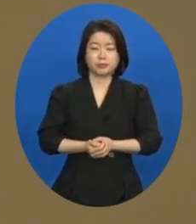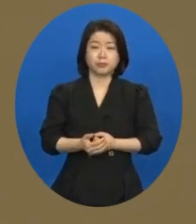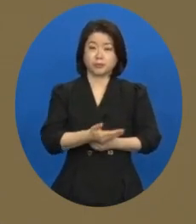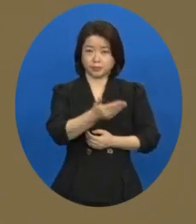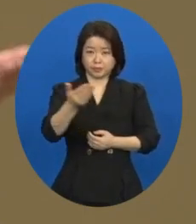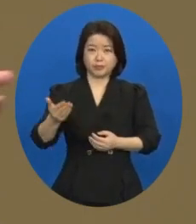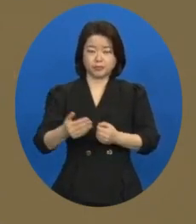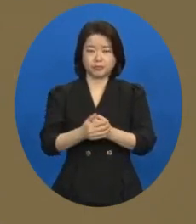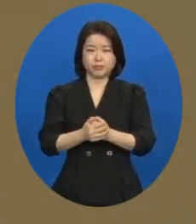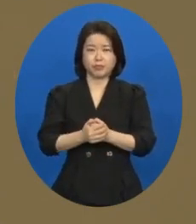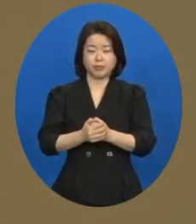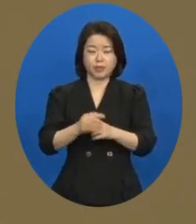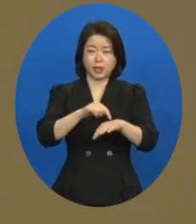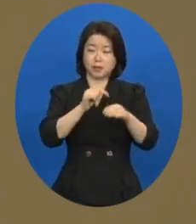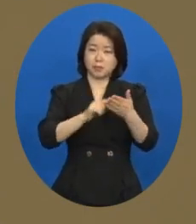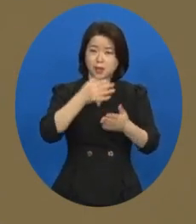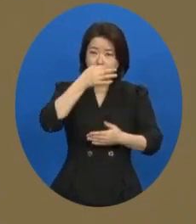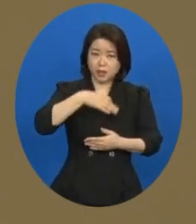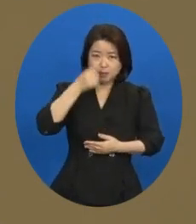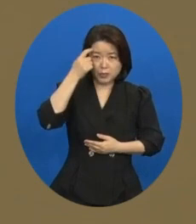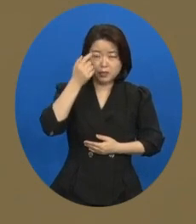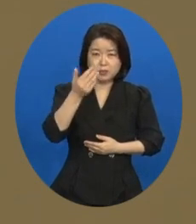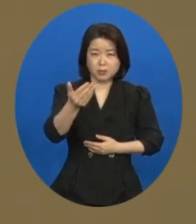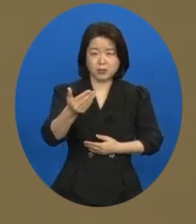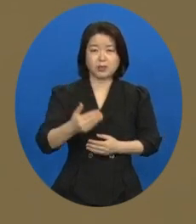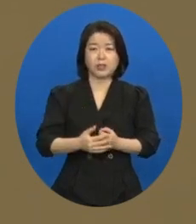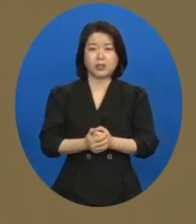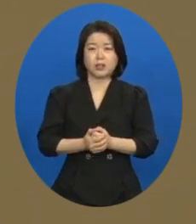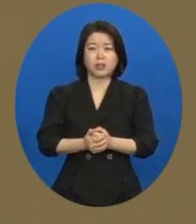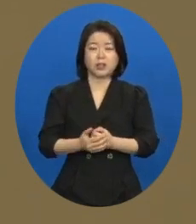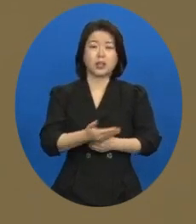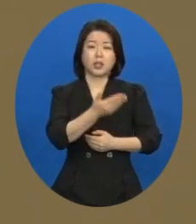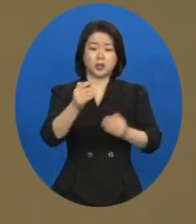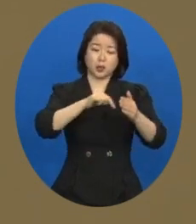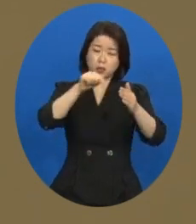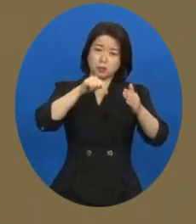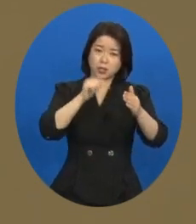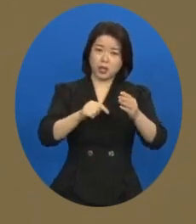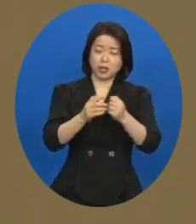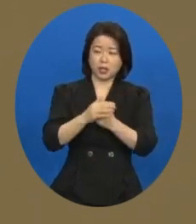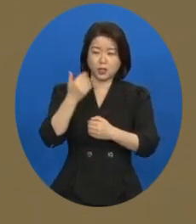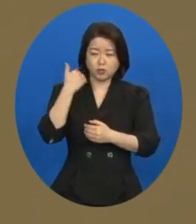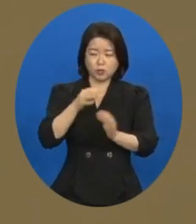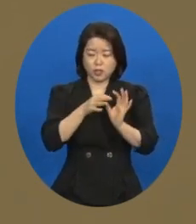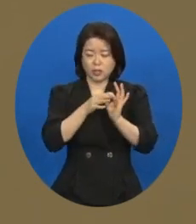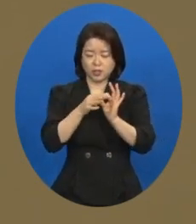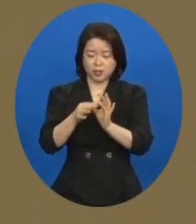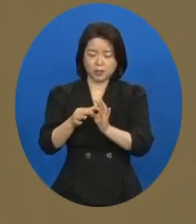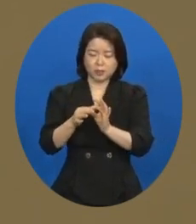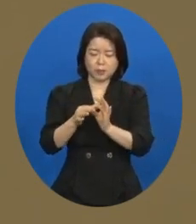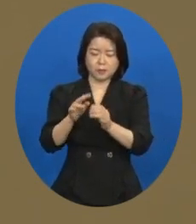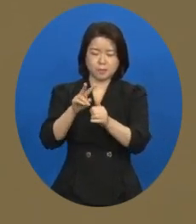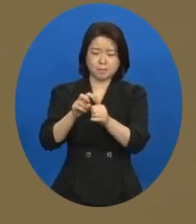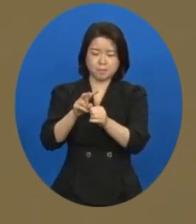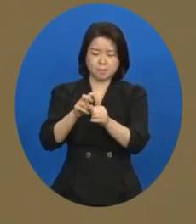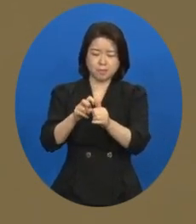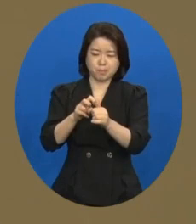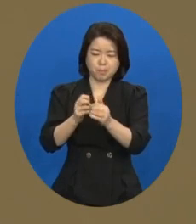여러분, 마음이 힘드십니까? 여러분 안에 누군가가 계속 미운 사람이